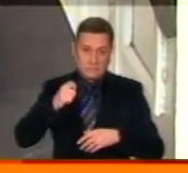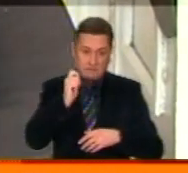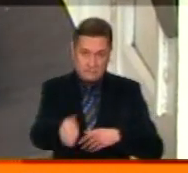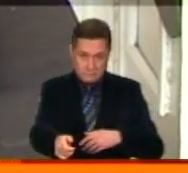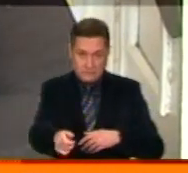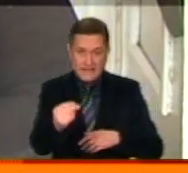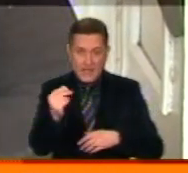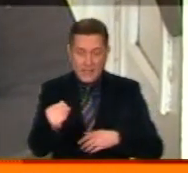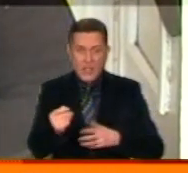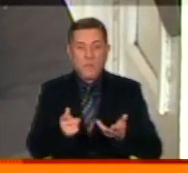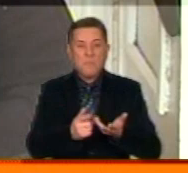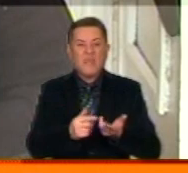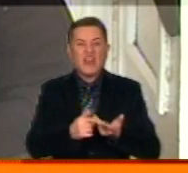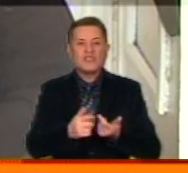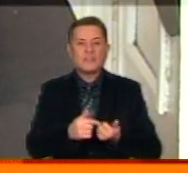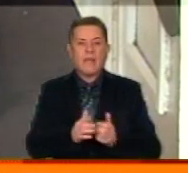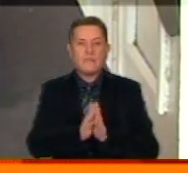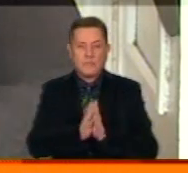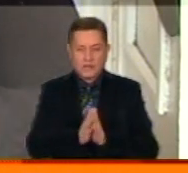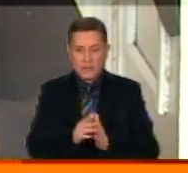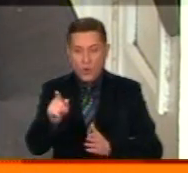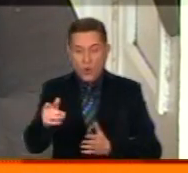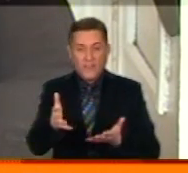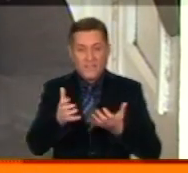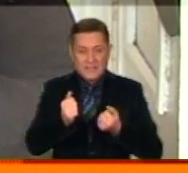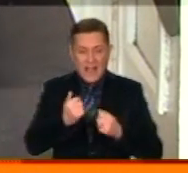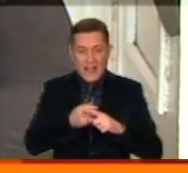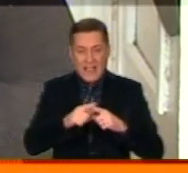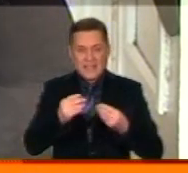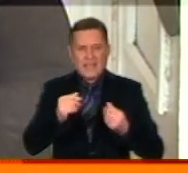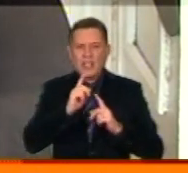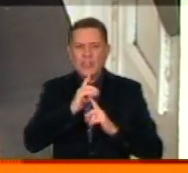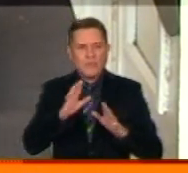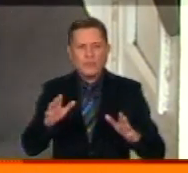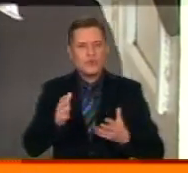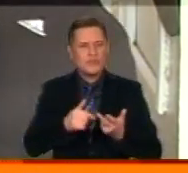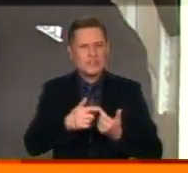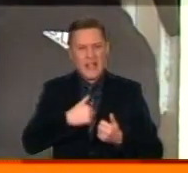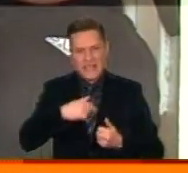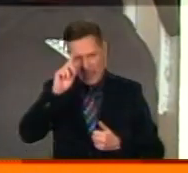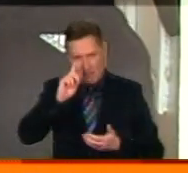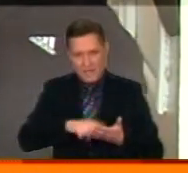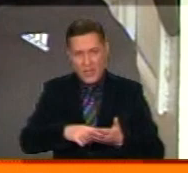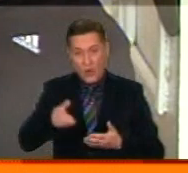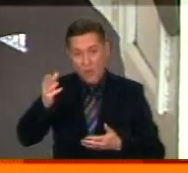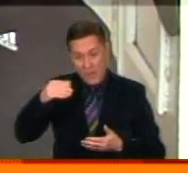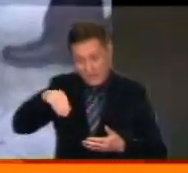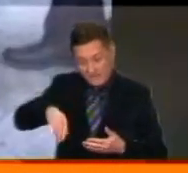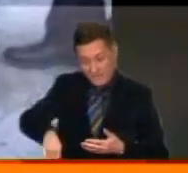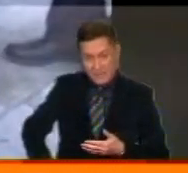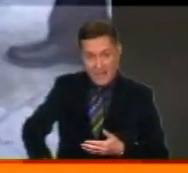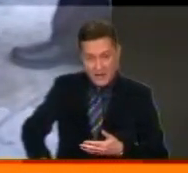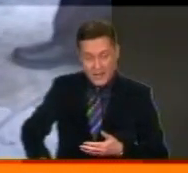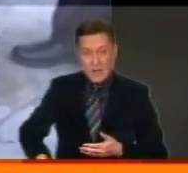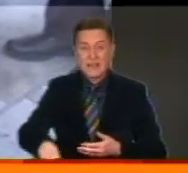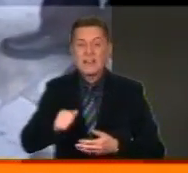говорю Евгений Геннадьевич пересчитайте пожалуйста он взял Эти деньги я не буду считать Я тебе верю взял эти деньги и положил опять же в правый карман